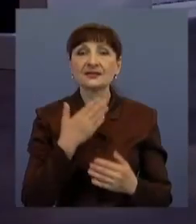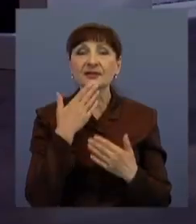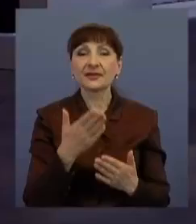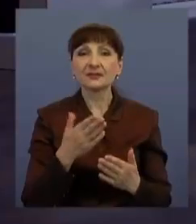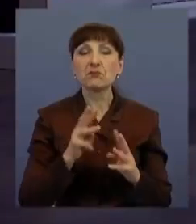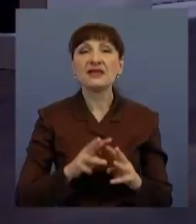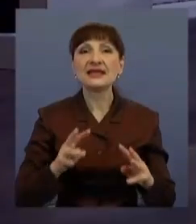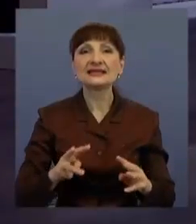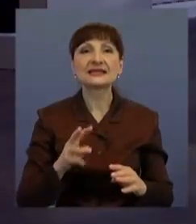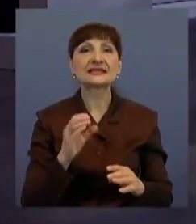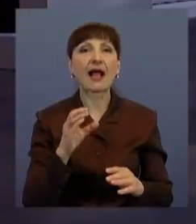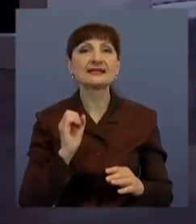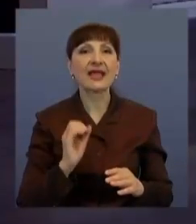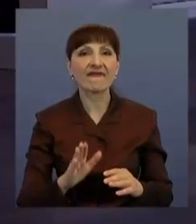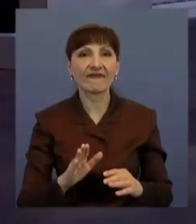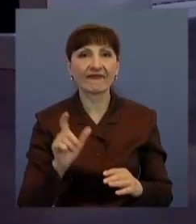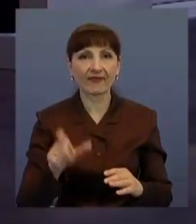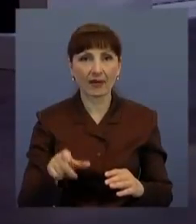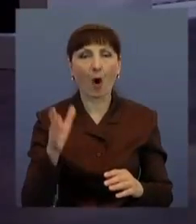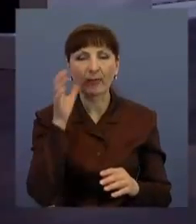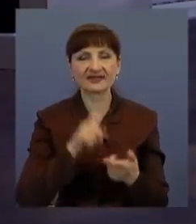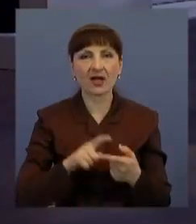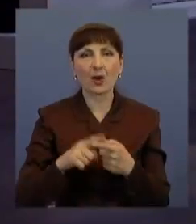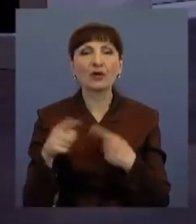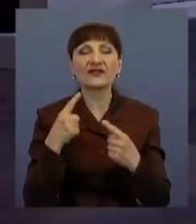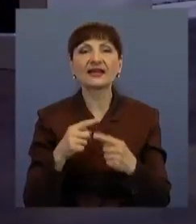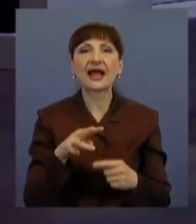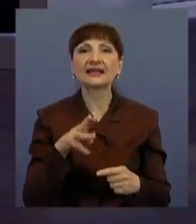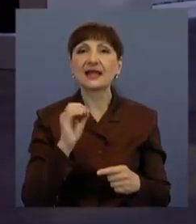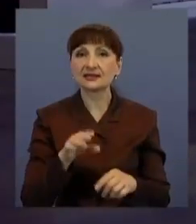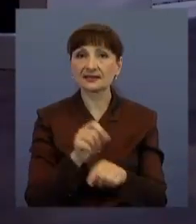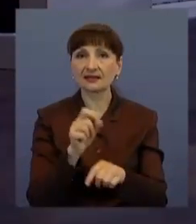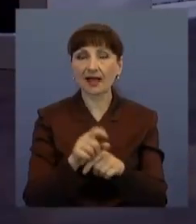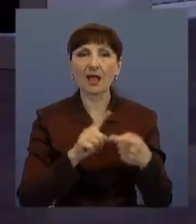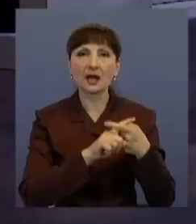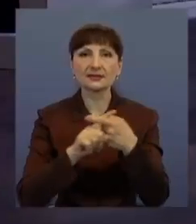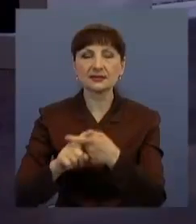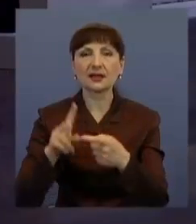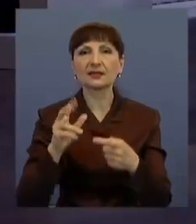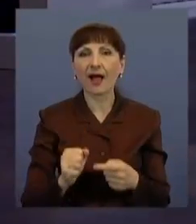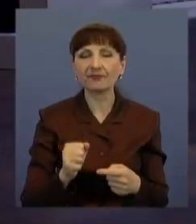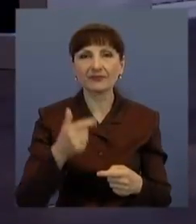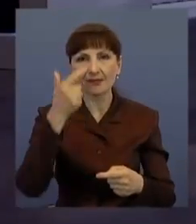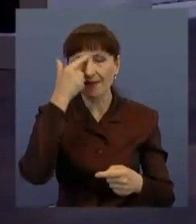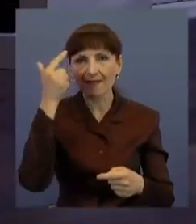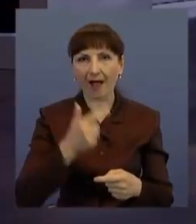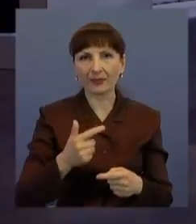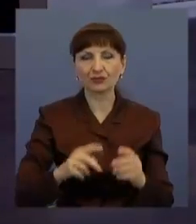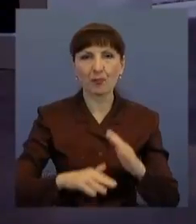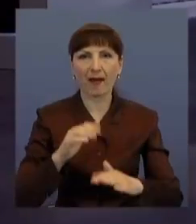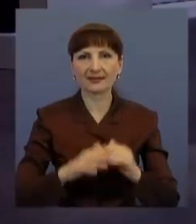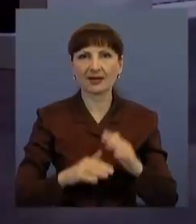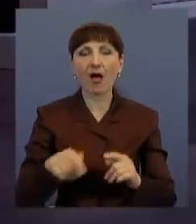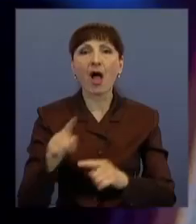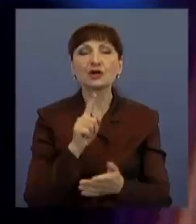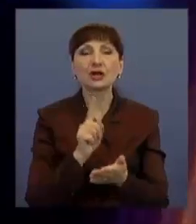процитировать министра Сагадиева. Он говорит, что тестовые задания ориентированы на функциональную грамотность, то есть они